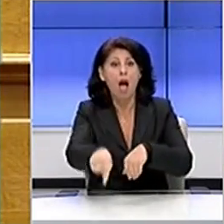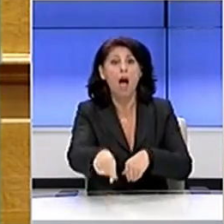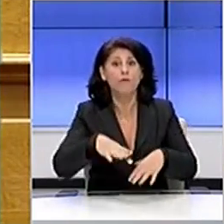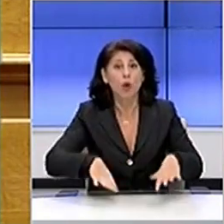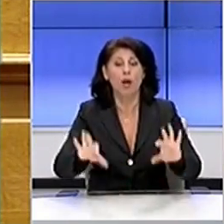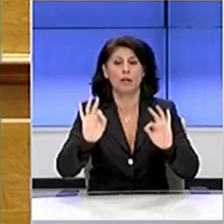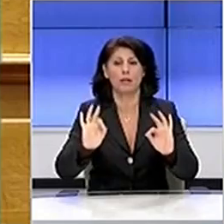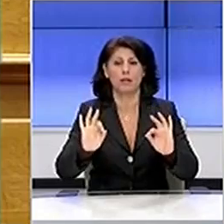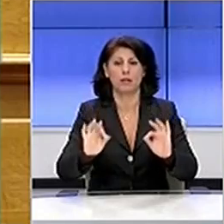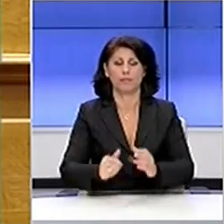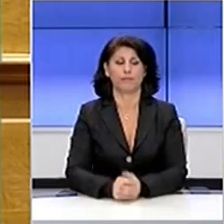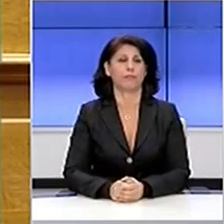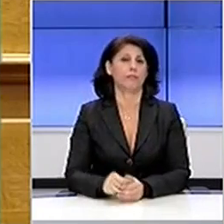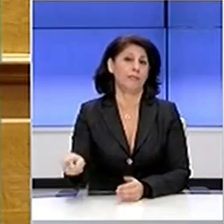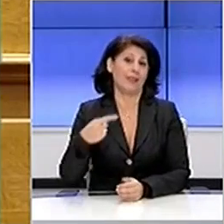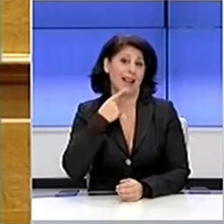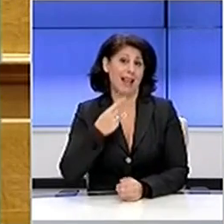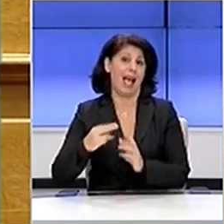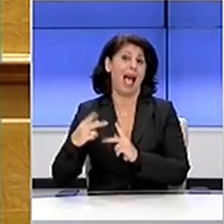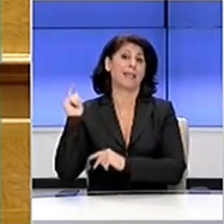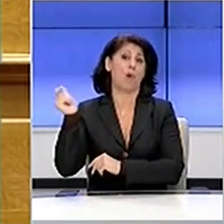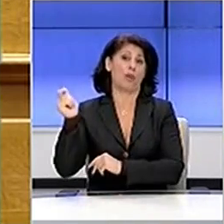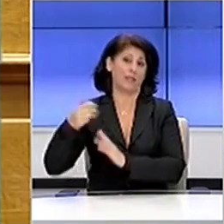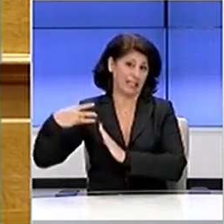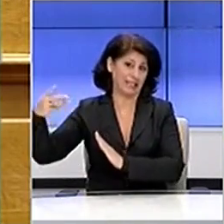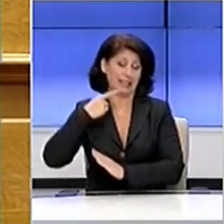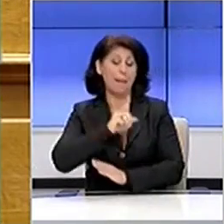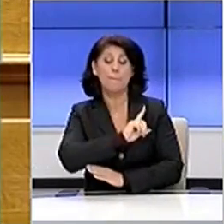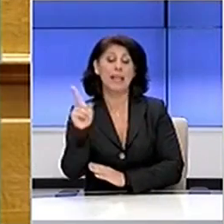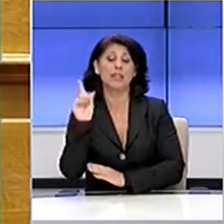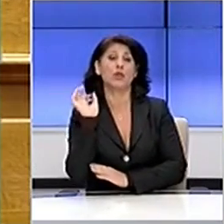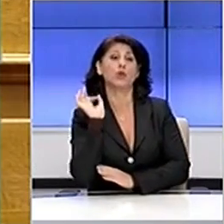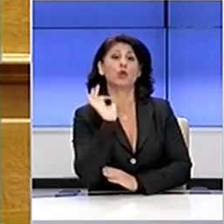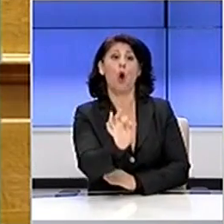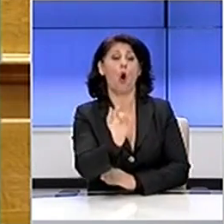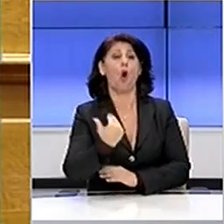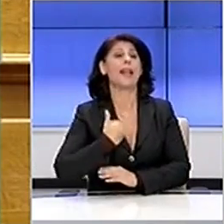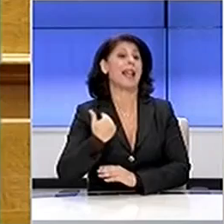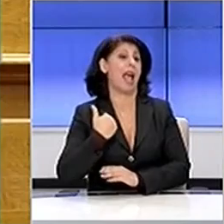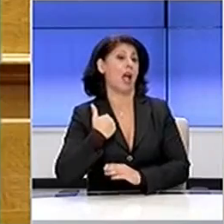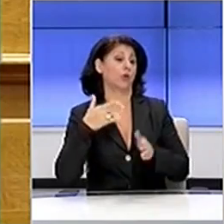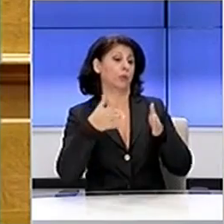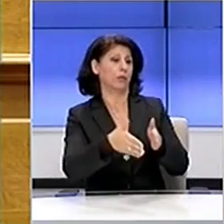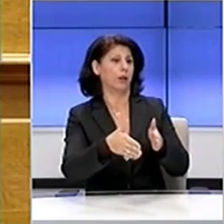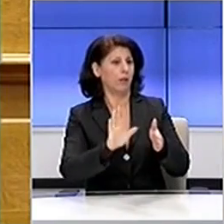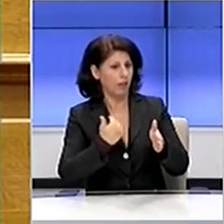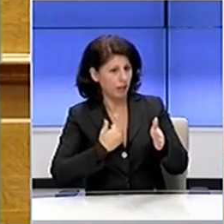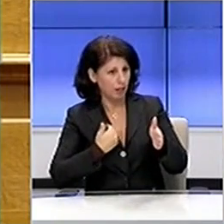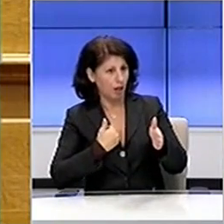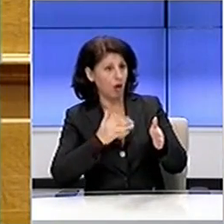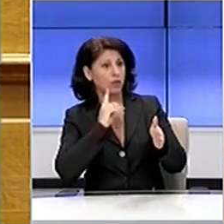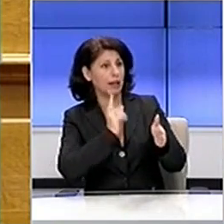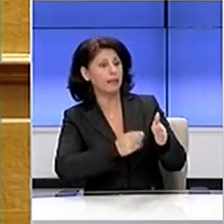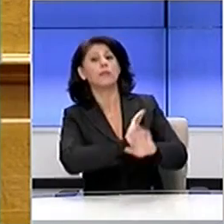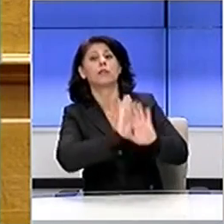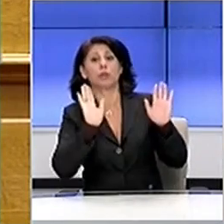αντιπολίτευση είναι μη στοχοποιείτε τους νέους. Ως αν οι νέοι να είναι παντελώς ανεύθυνοι και υπεράνω κριτικής